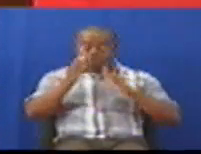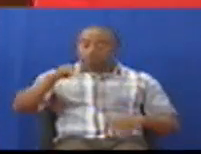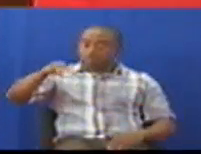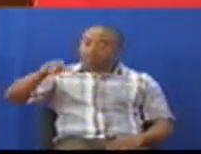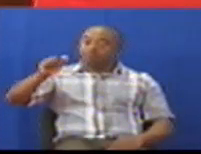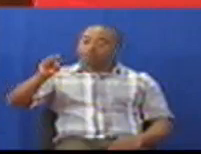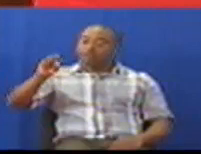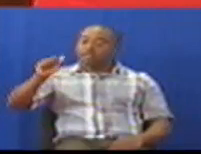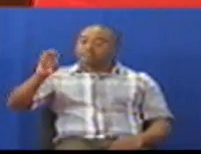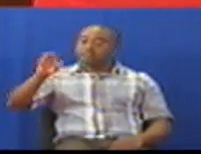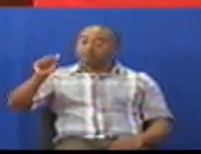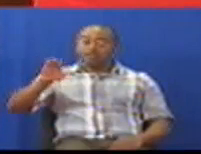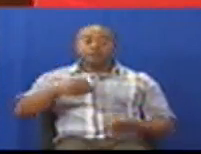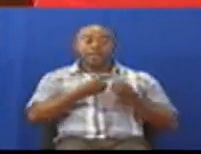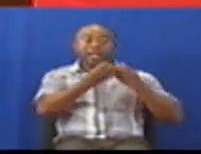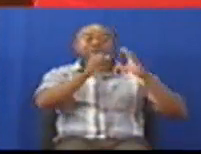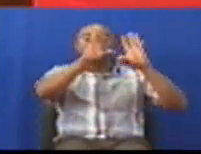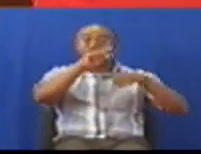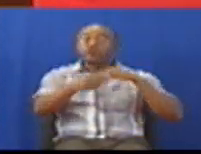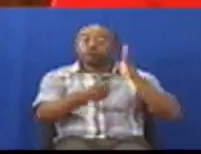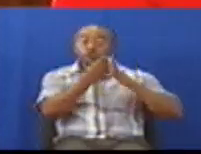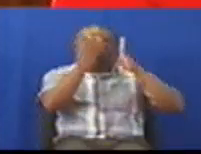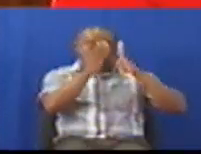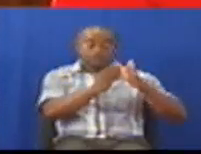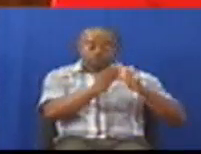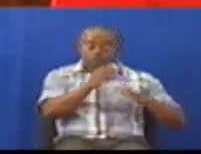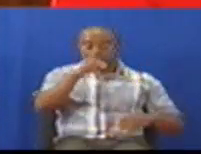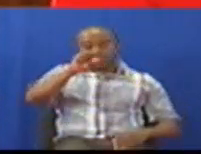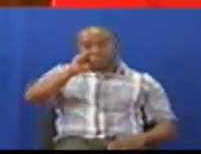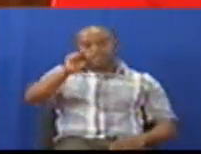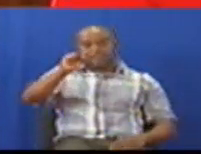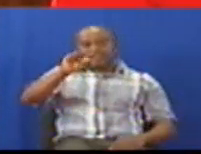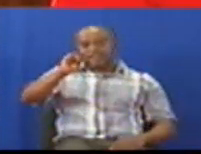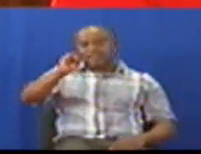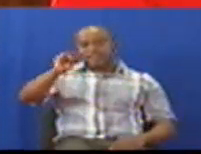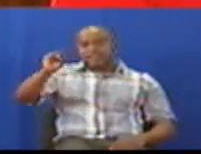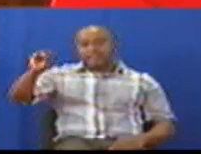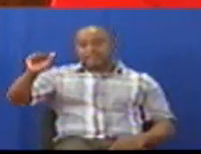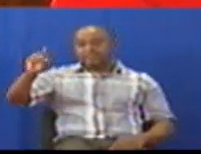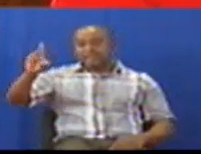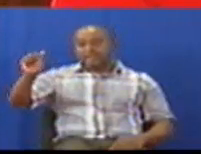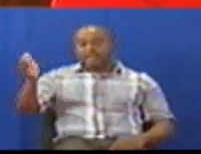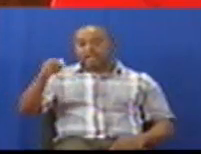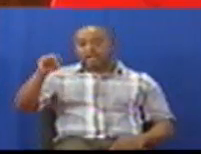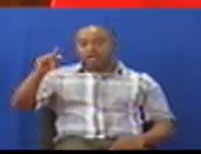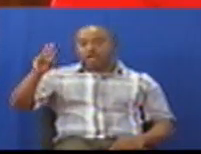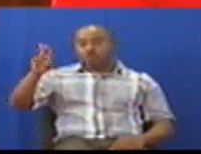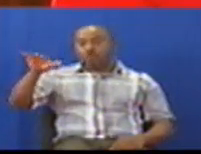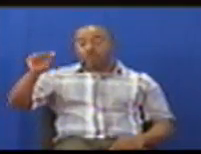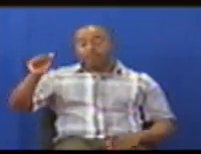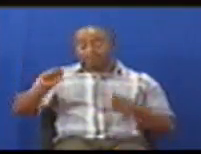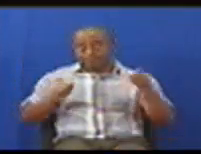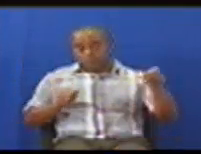alipewa taarifa na mheshimiwa Saada Mkuya Salum ambaye alikuwa anaungana na mheshimiwa Mwanne